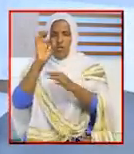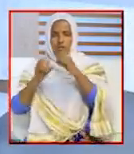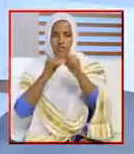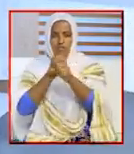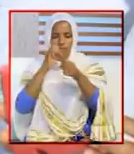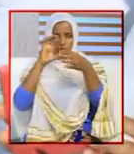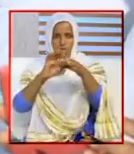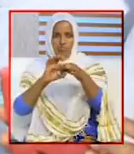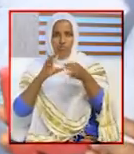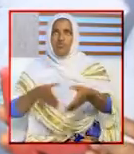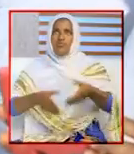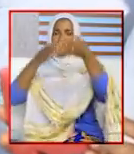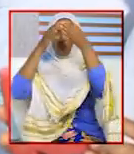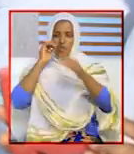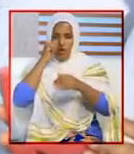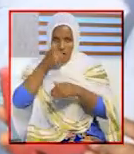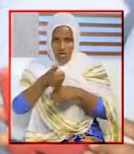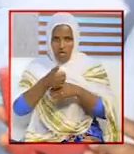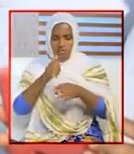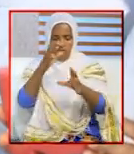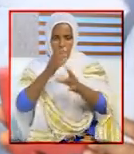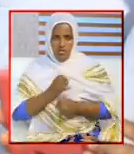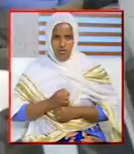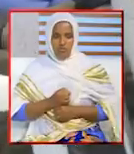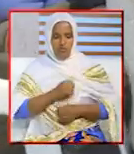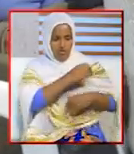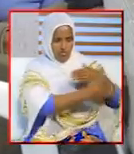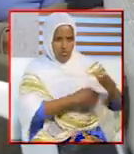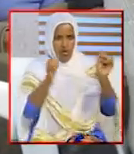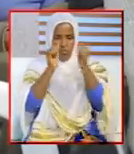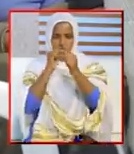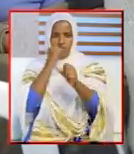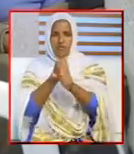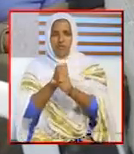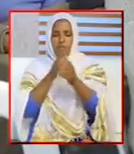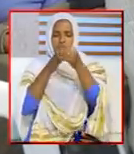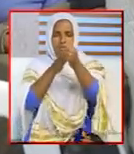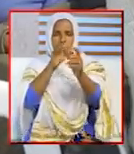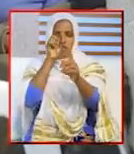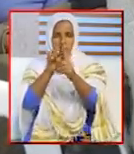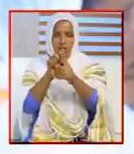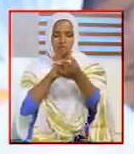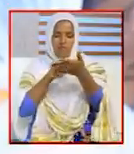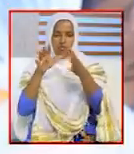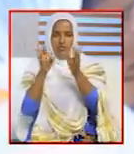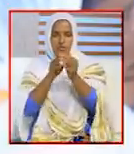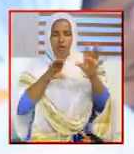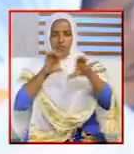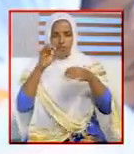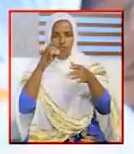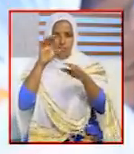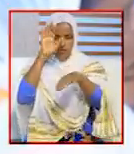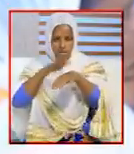ዓ.ም በማኅበሩ ህንጻ ላይ ኑ ነገን የሚረከብ ትውልድ ለመተካት አብረን እንስራ በሚል መሪ ቃል የጥናት ጉባኤ አካሂዷል።